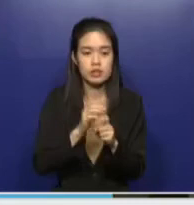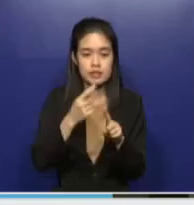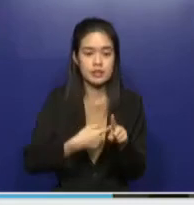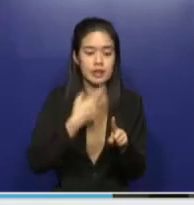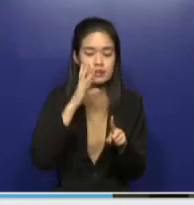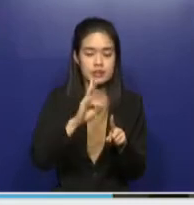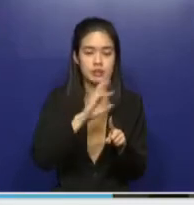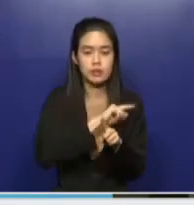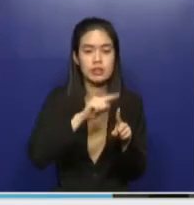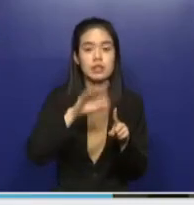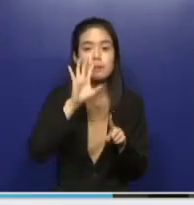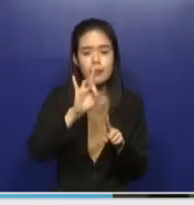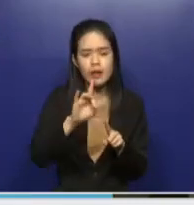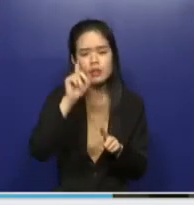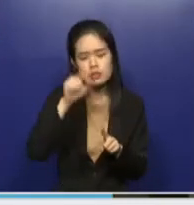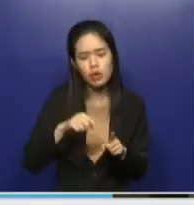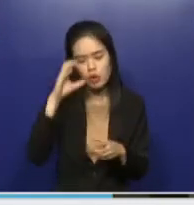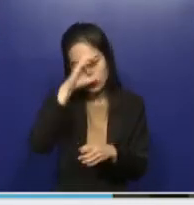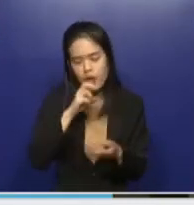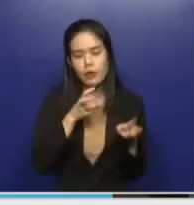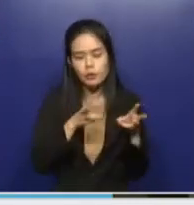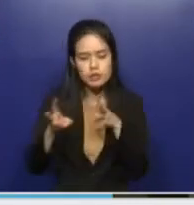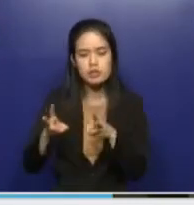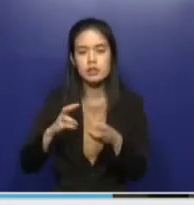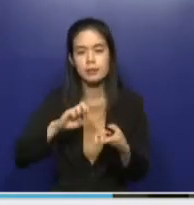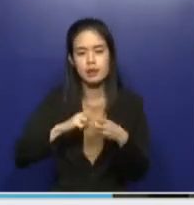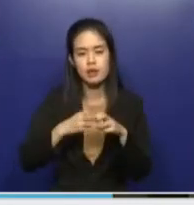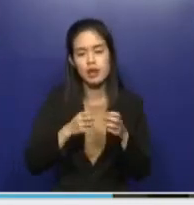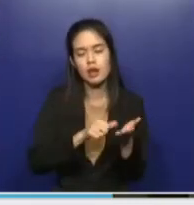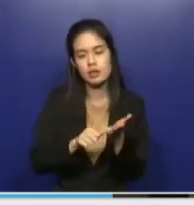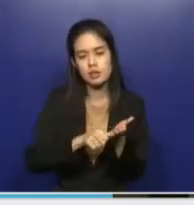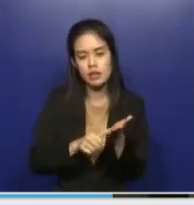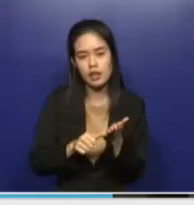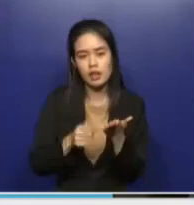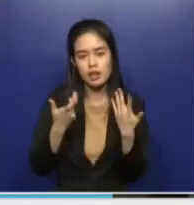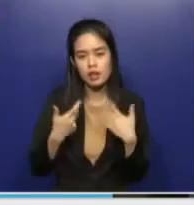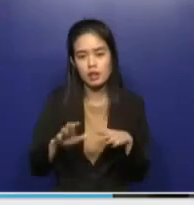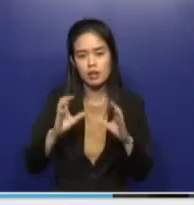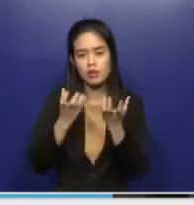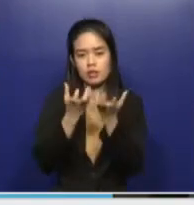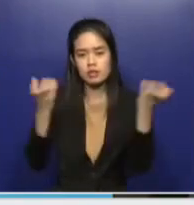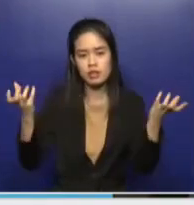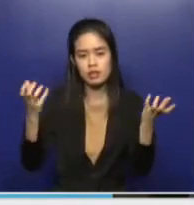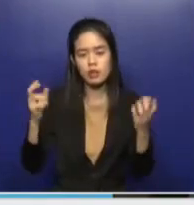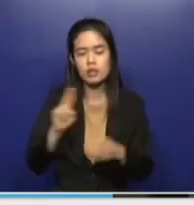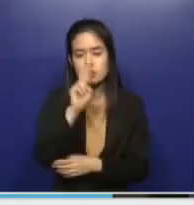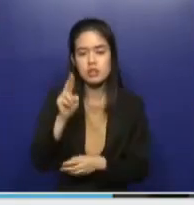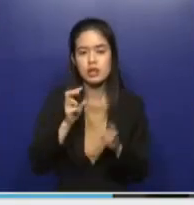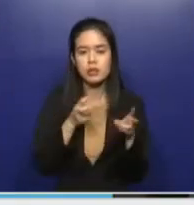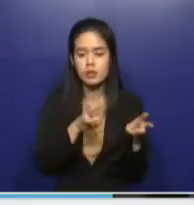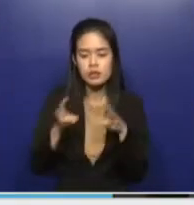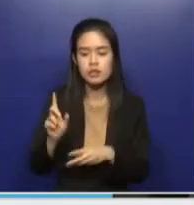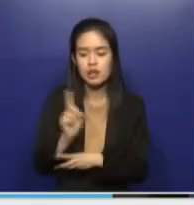มดุลของสิทธิเสรีภาพของประชาชนกับการใช้อำนาจรัฐครับท่านประธานครับและที่สำ